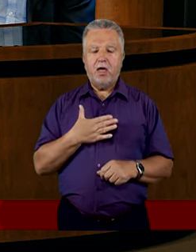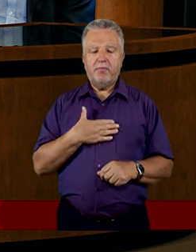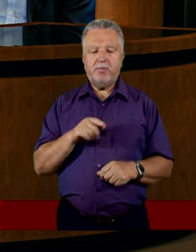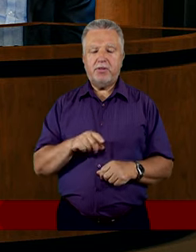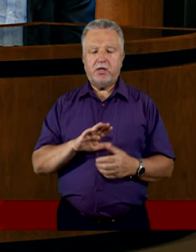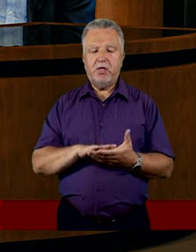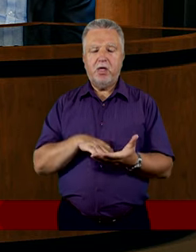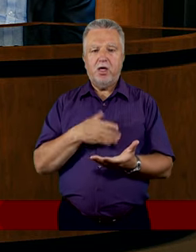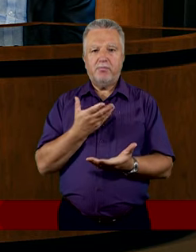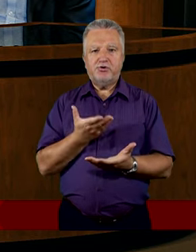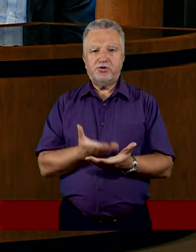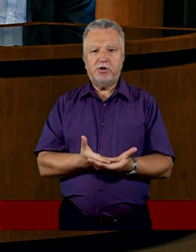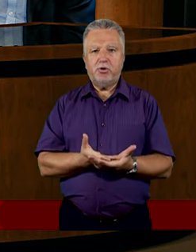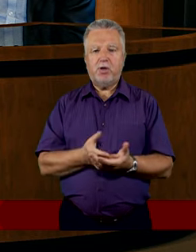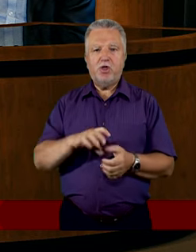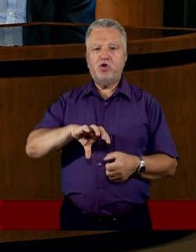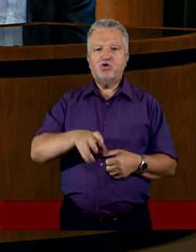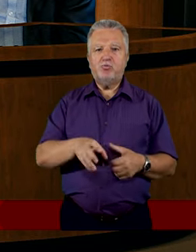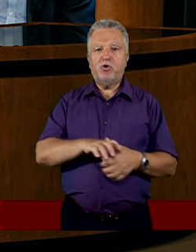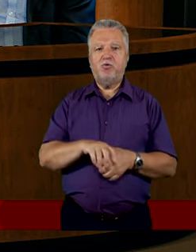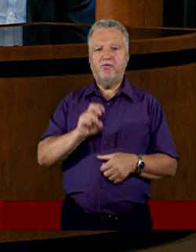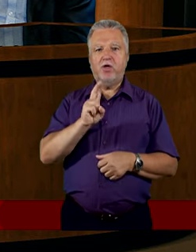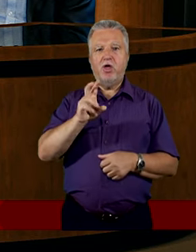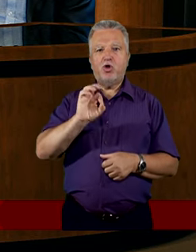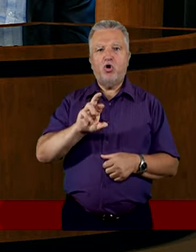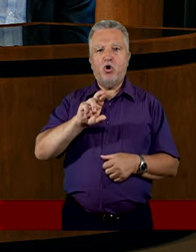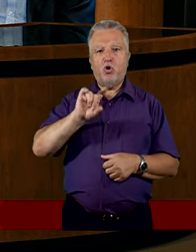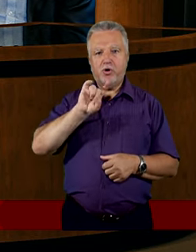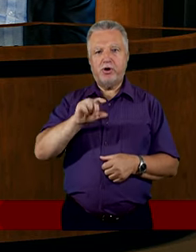Mamy taki przykład zboru w Koryncie,